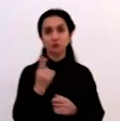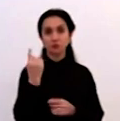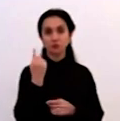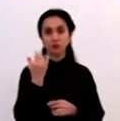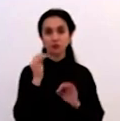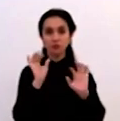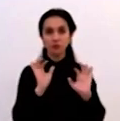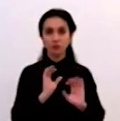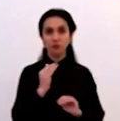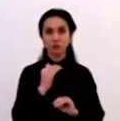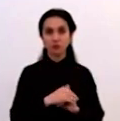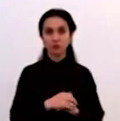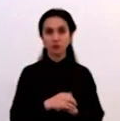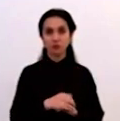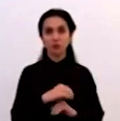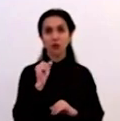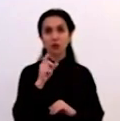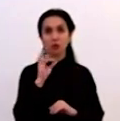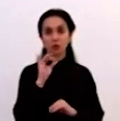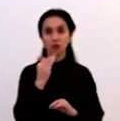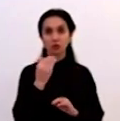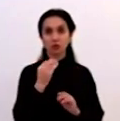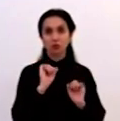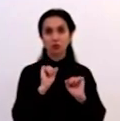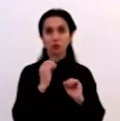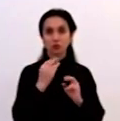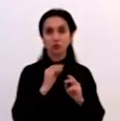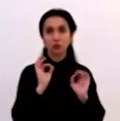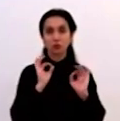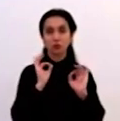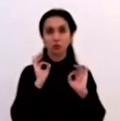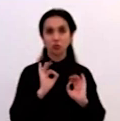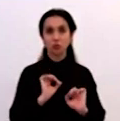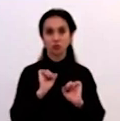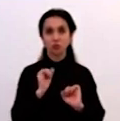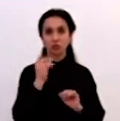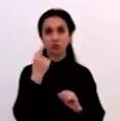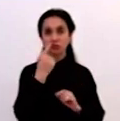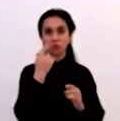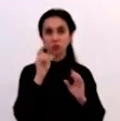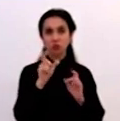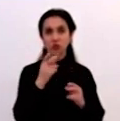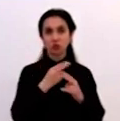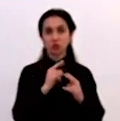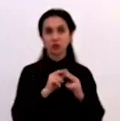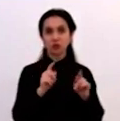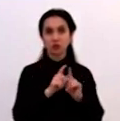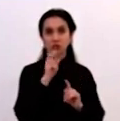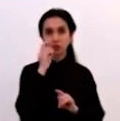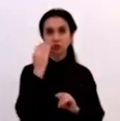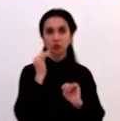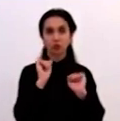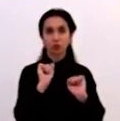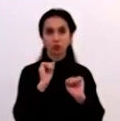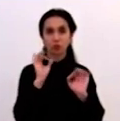birinchisi qonunchilik. Axborot himoyasi sohasida yuridik va jismoniy shaxslarning, shuningdek, davlatning